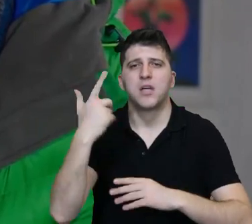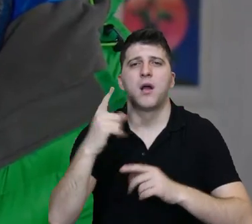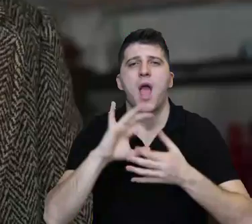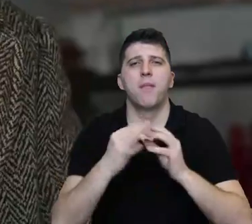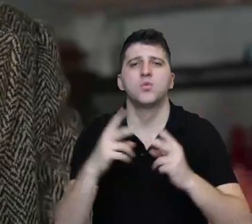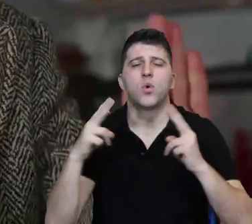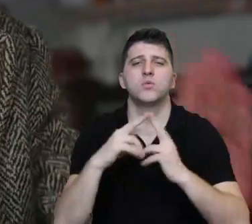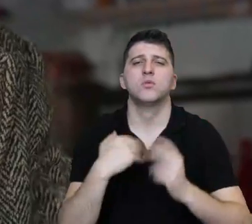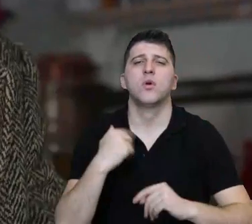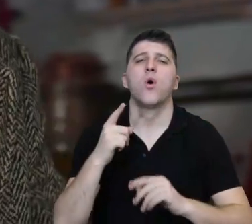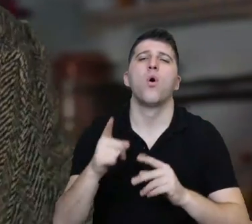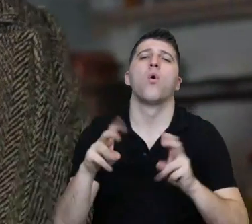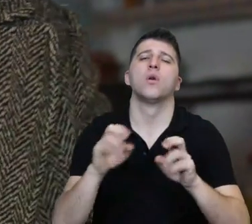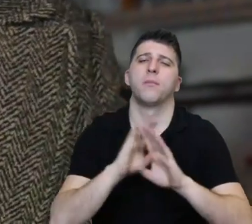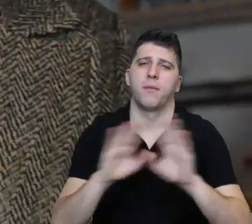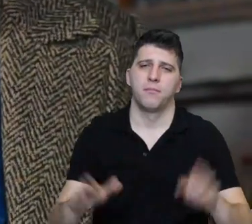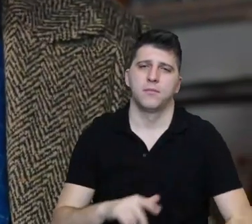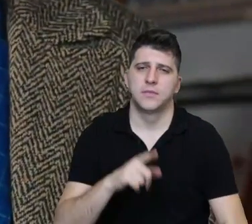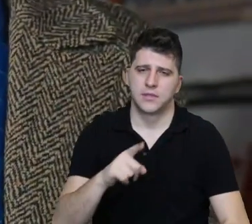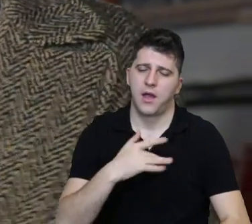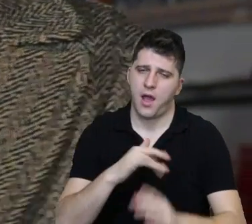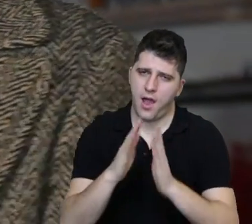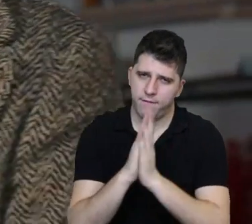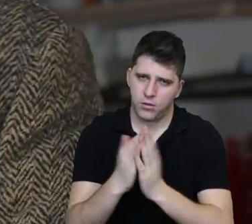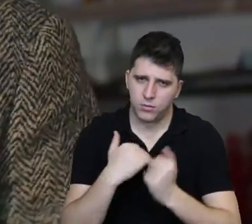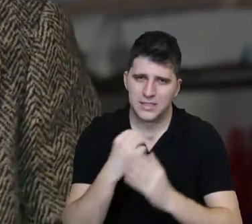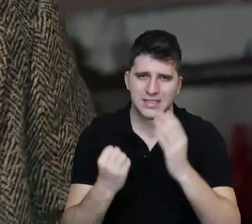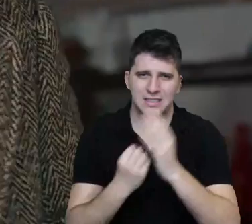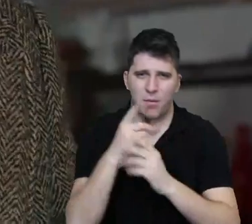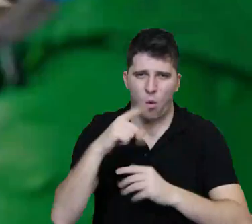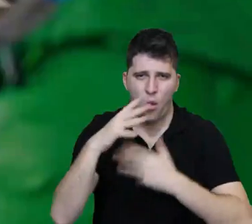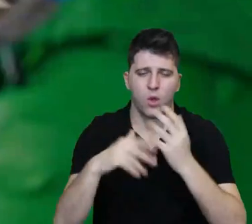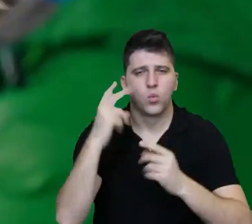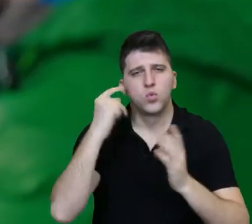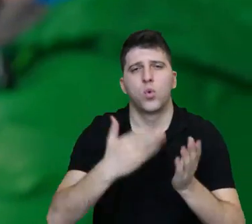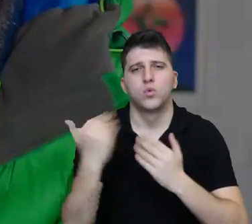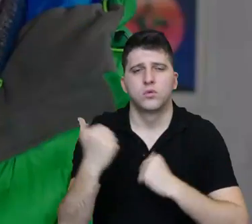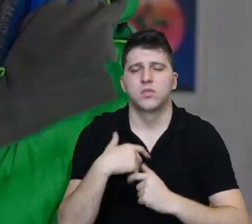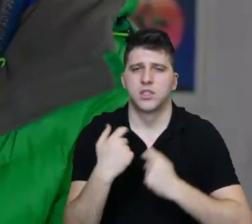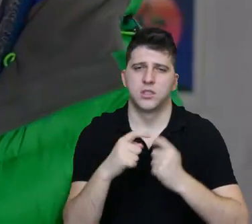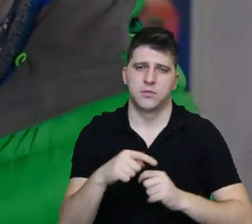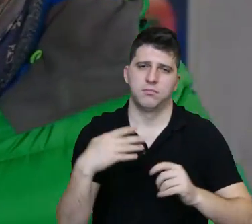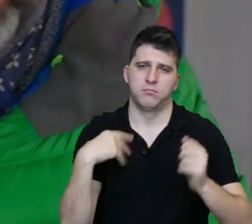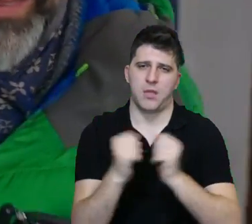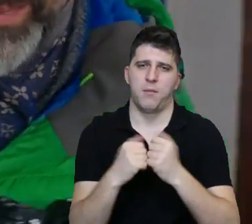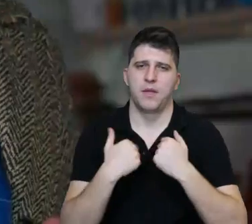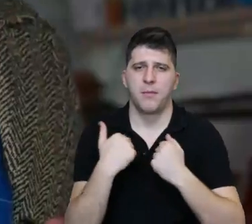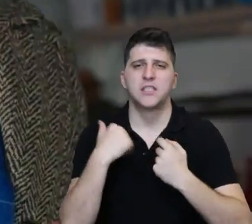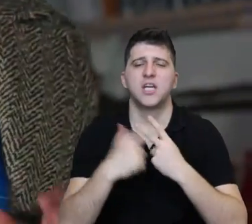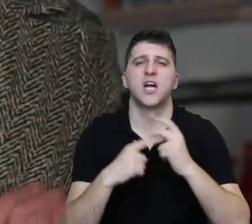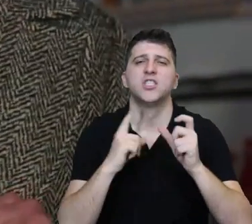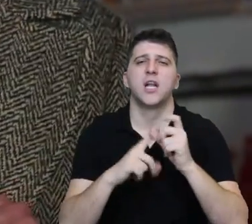emlakçıyla görüşmüştük. Oo, mesele tamam. Sizi affediyorum. Sabahki o elim olayı unutuyoruz. İşimize bakıyoruz. Efendim, ben Yaşar